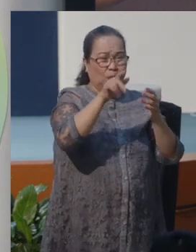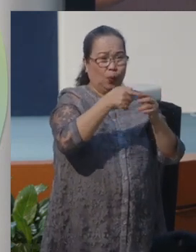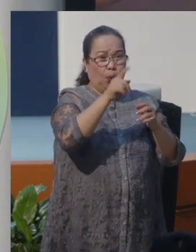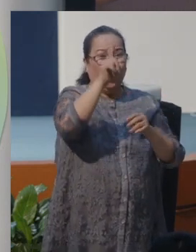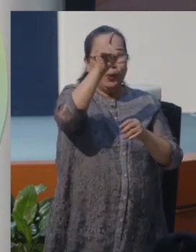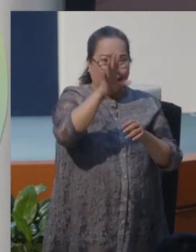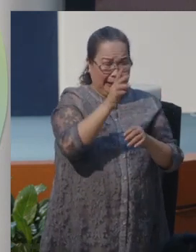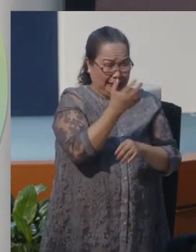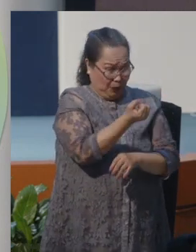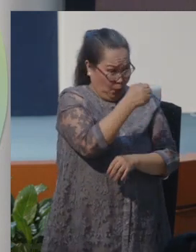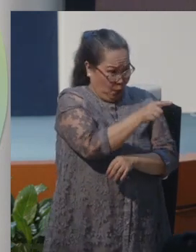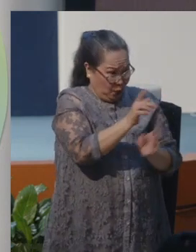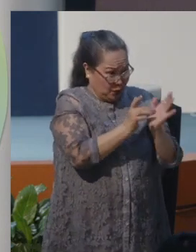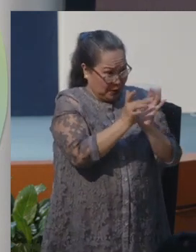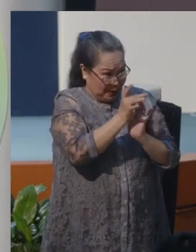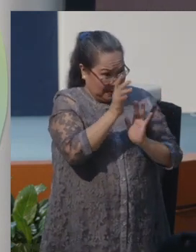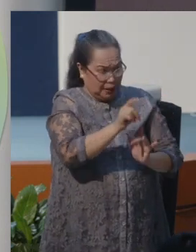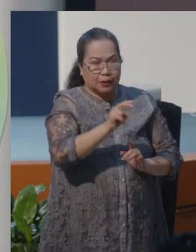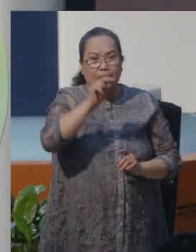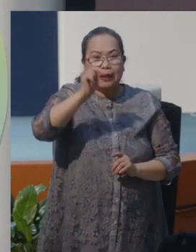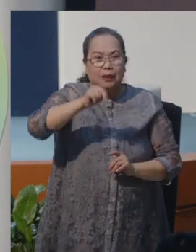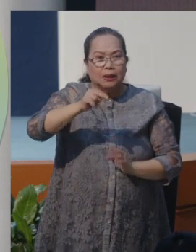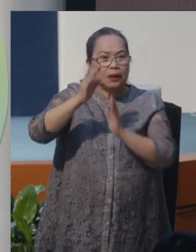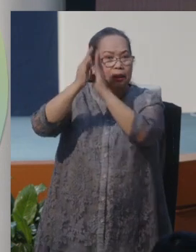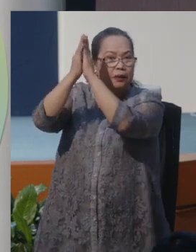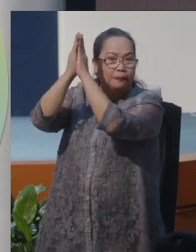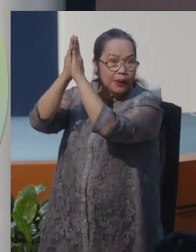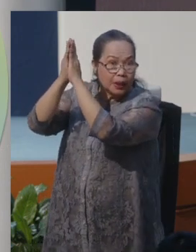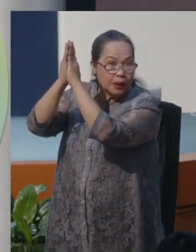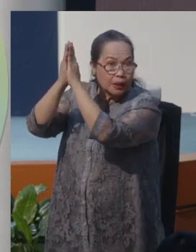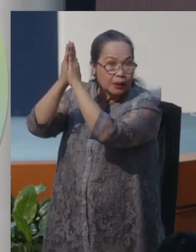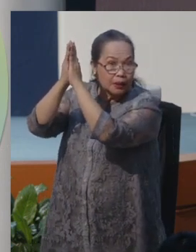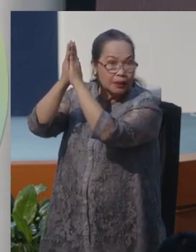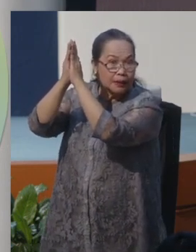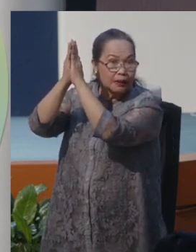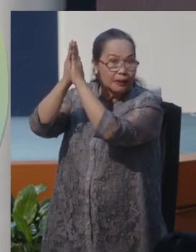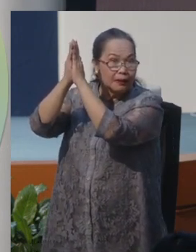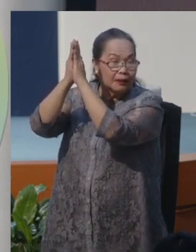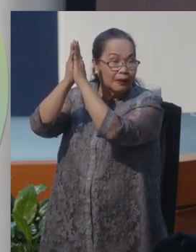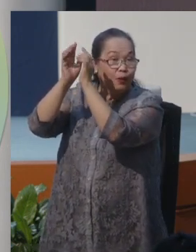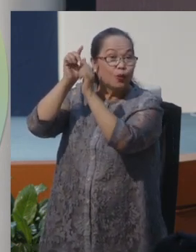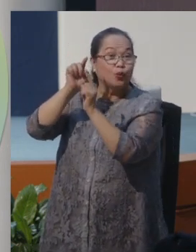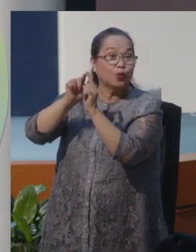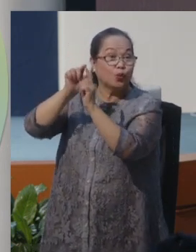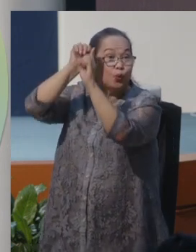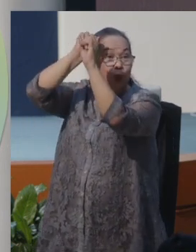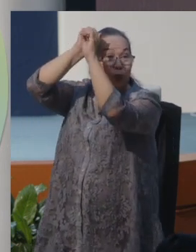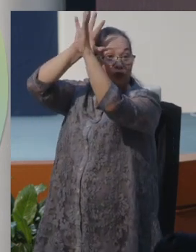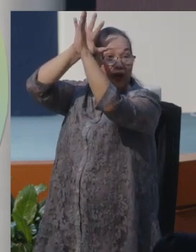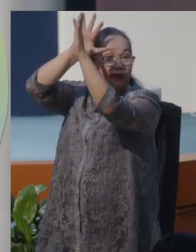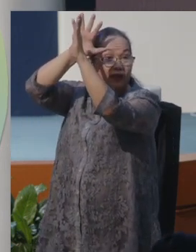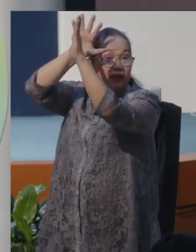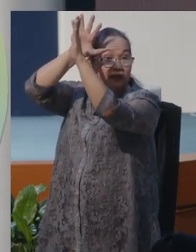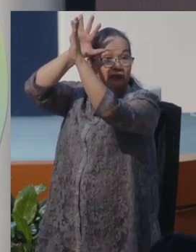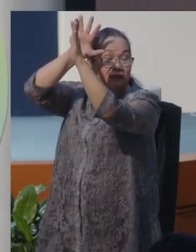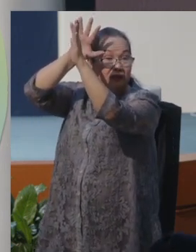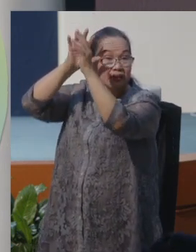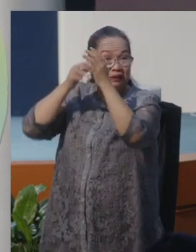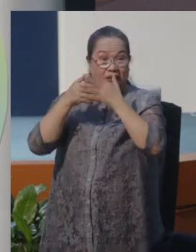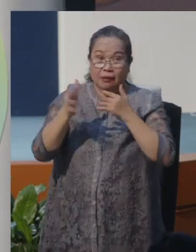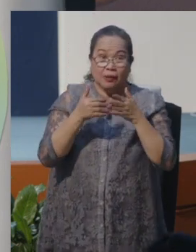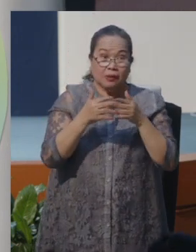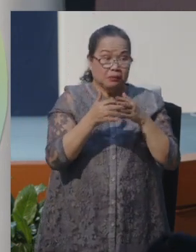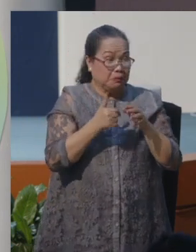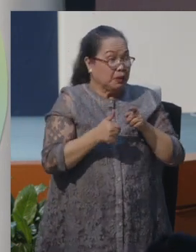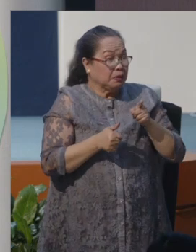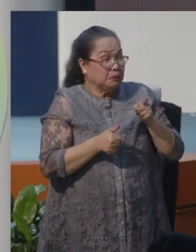gumagawa, kinailangan pa rin niyang manalangin sa kanyang Ama. Kahit na siya na